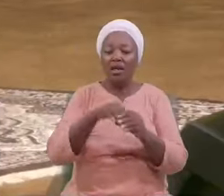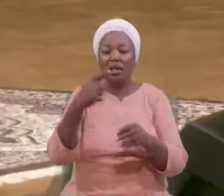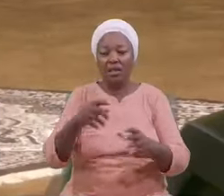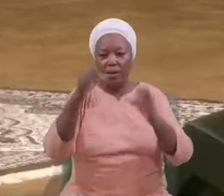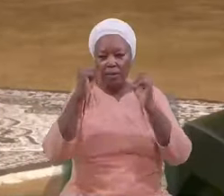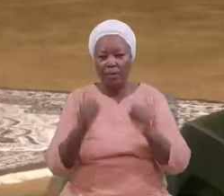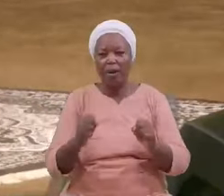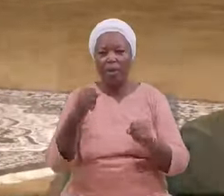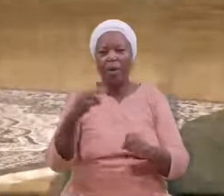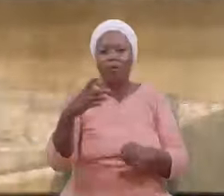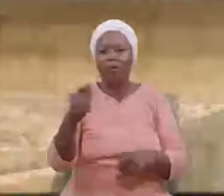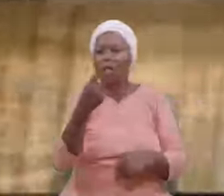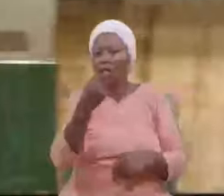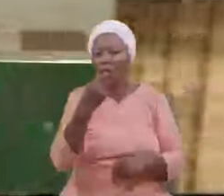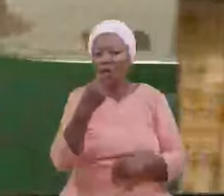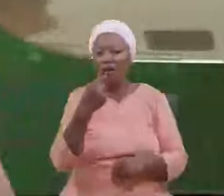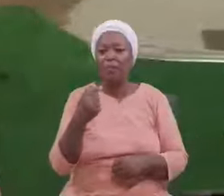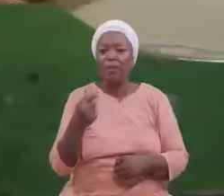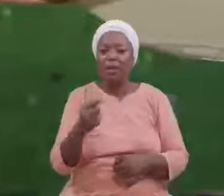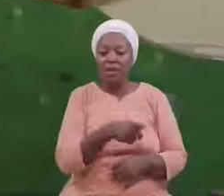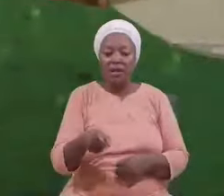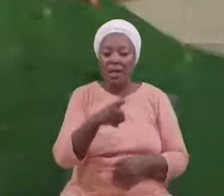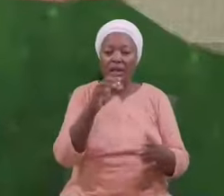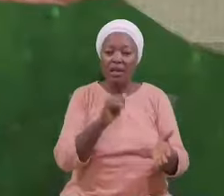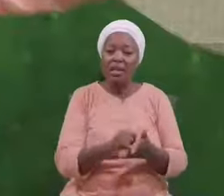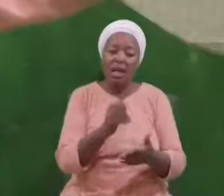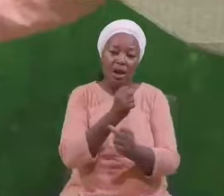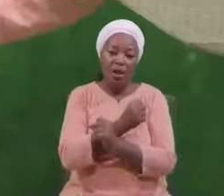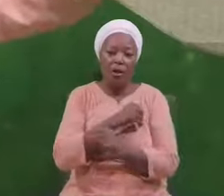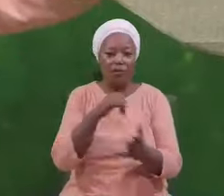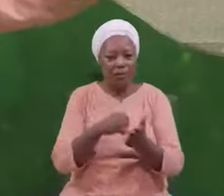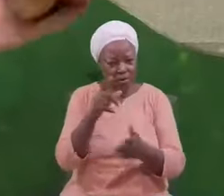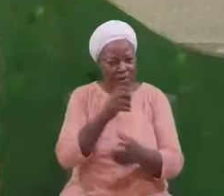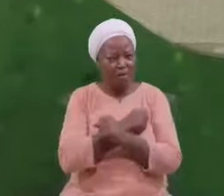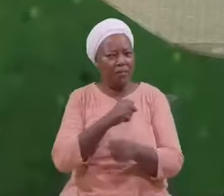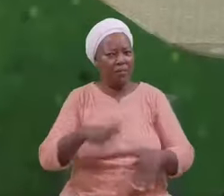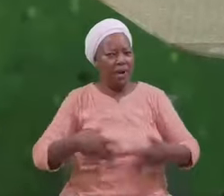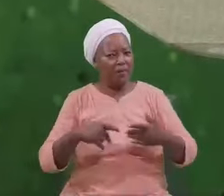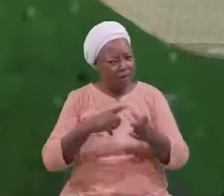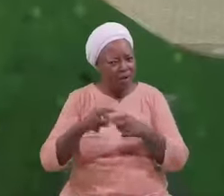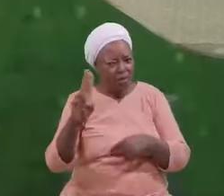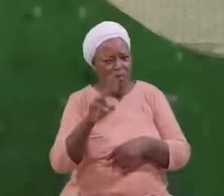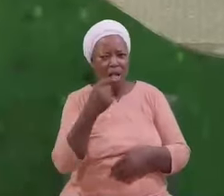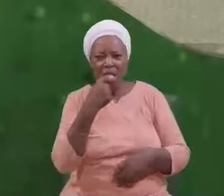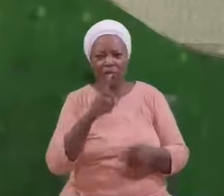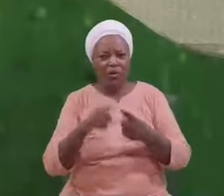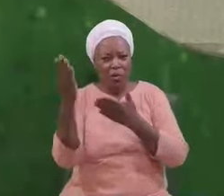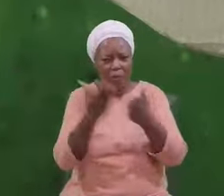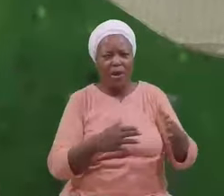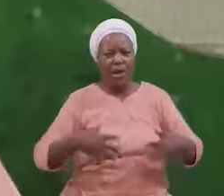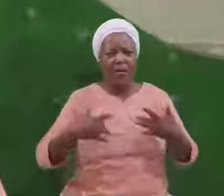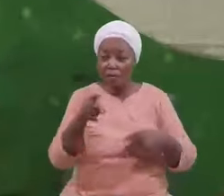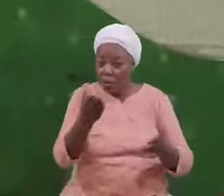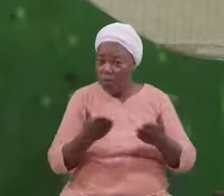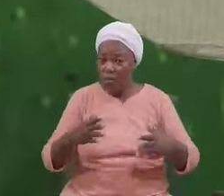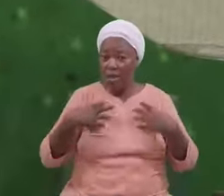au pouvoir de la langue. Ceux qui l'aiment, vous aimez la vie, utilisez votre vie, votre langue pour apporter la vie. Vous